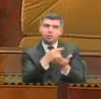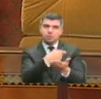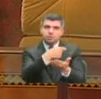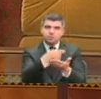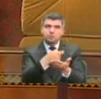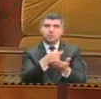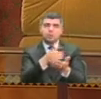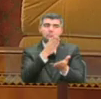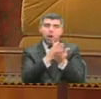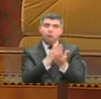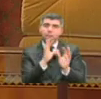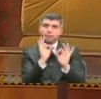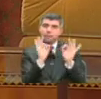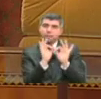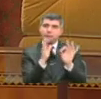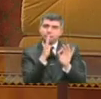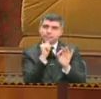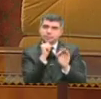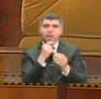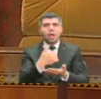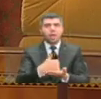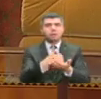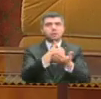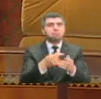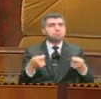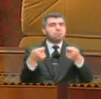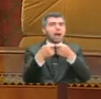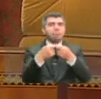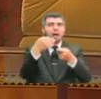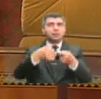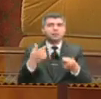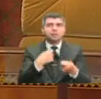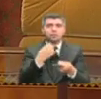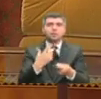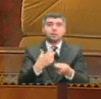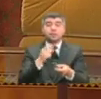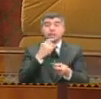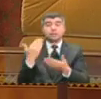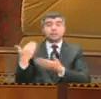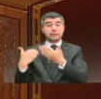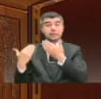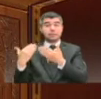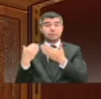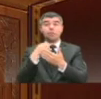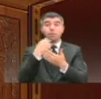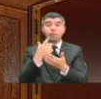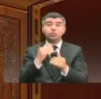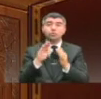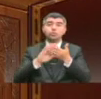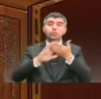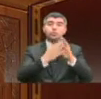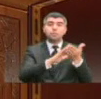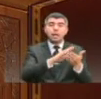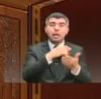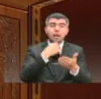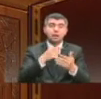مجموعه الجماعات تتعطي الجمعيات التي كانت لا تستفيد، واليوم اصبحت تستفيد من مبالغ خياليه وبعيده عن